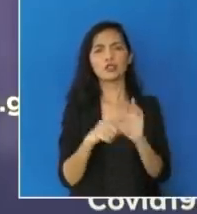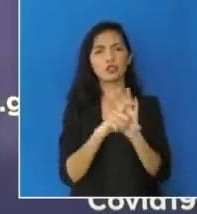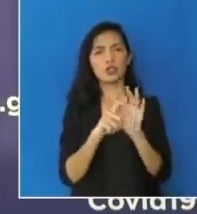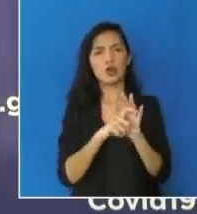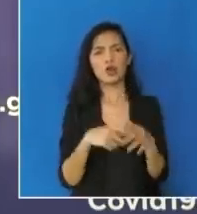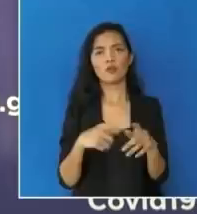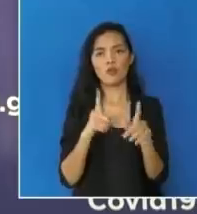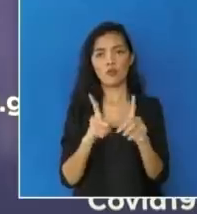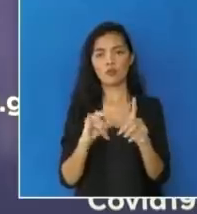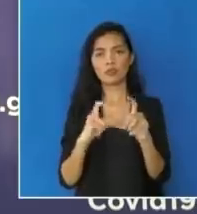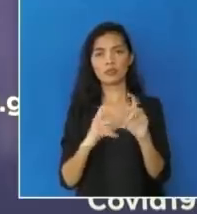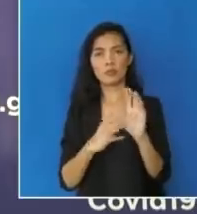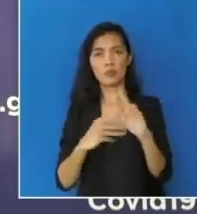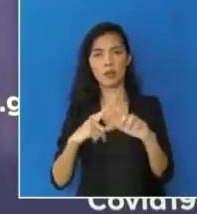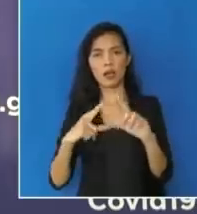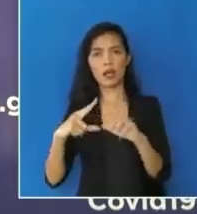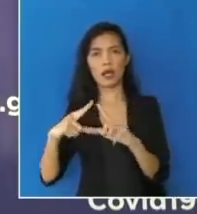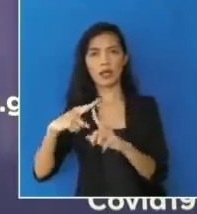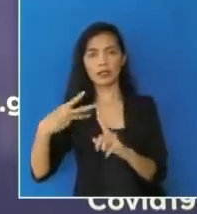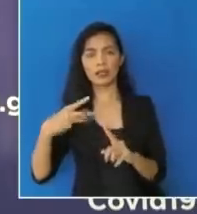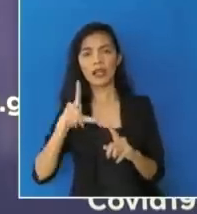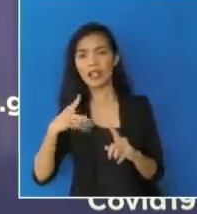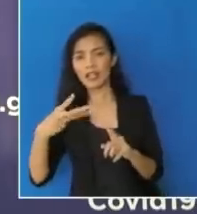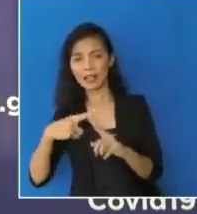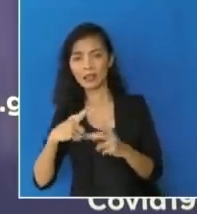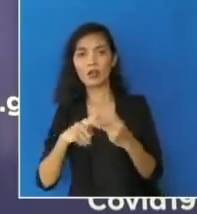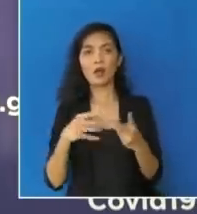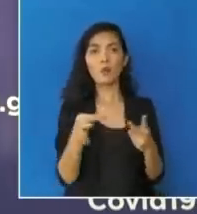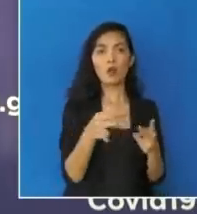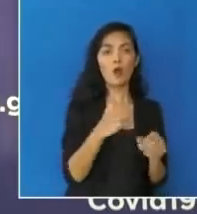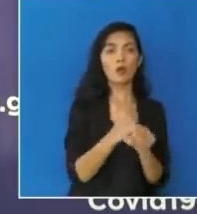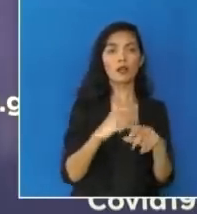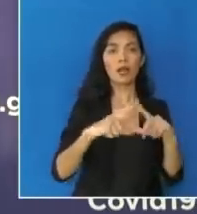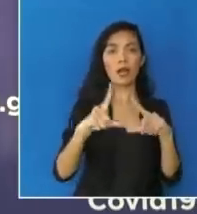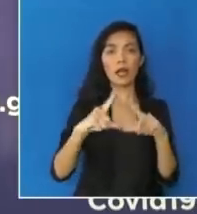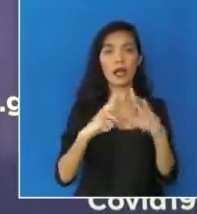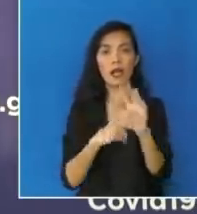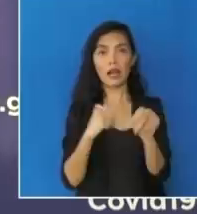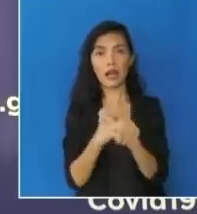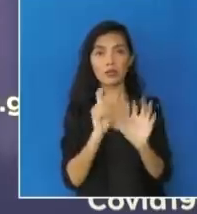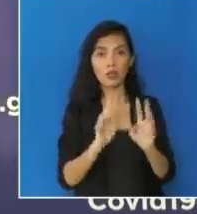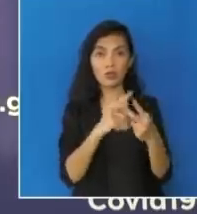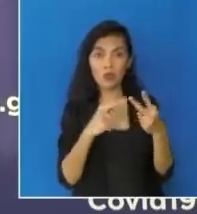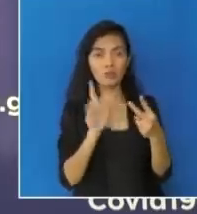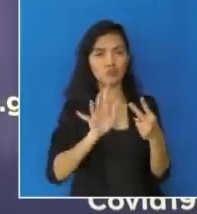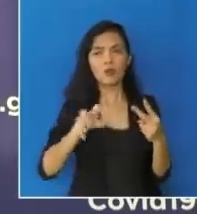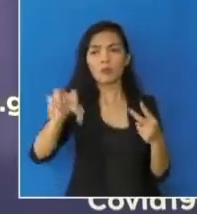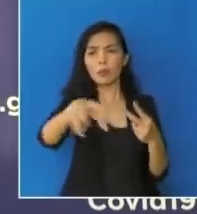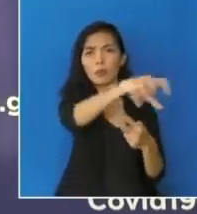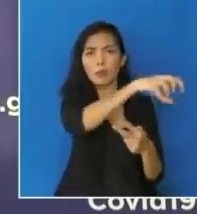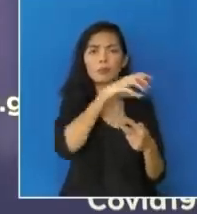Sakit Wisma Atlet di Pulau Galang, namun juga banyak sekali yang sudah dibentuk oleh pemerintah daerah.